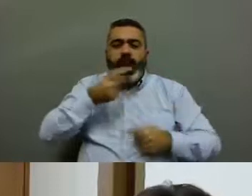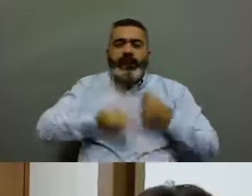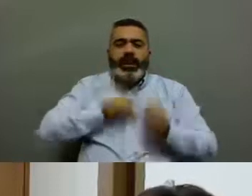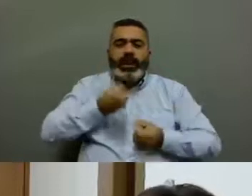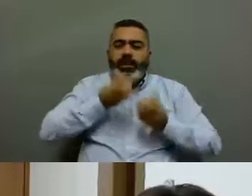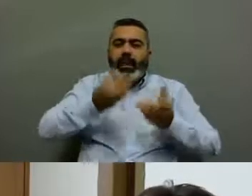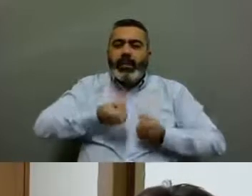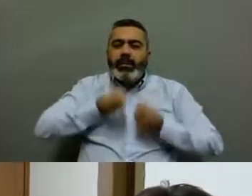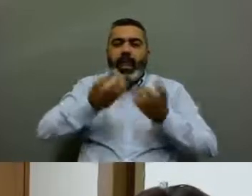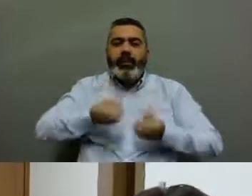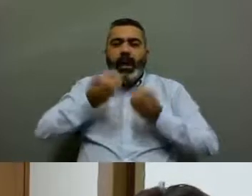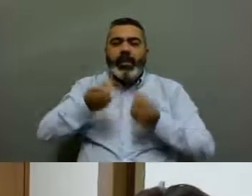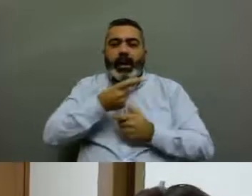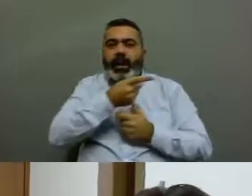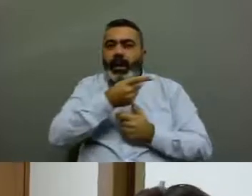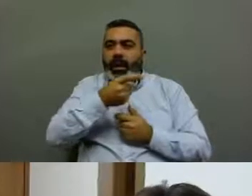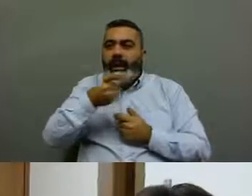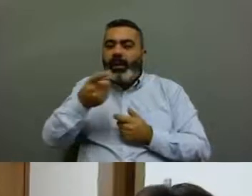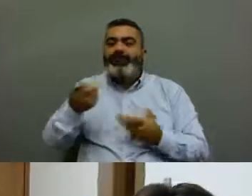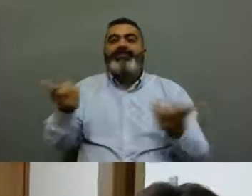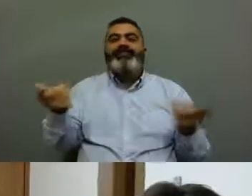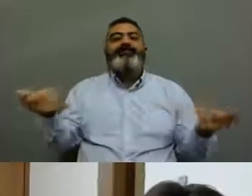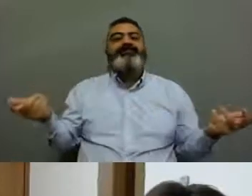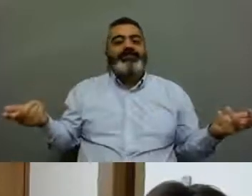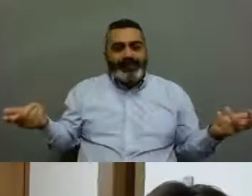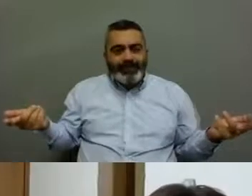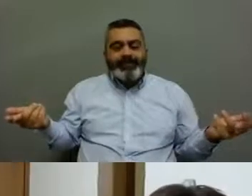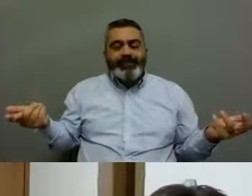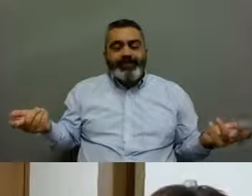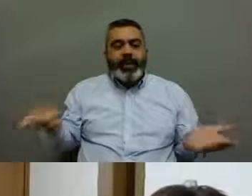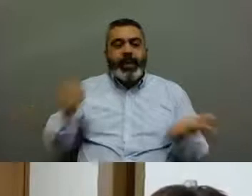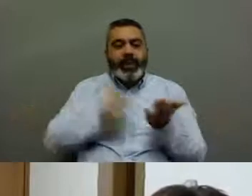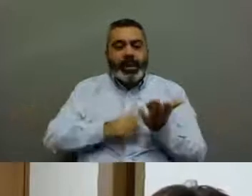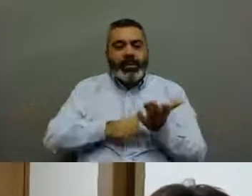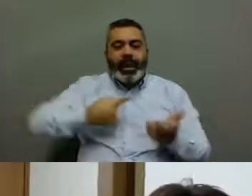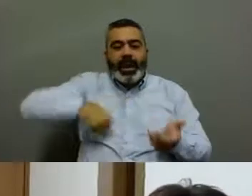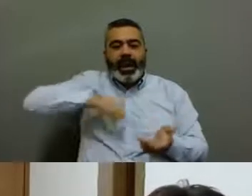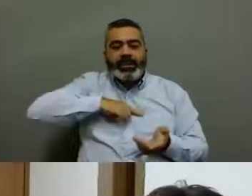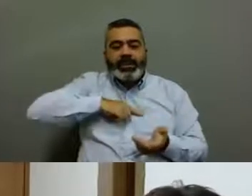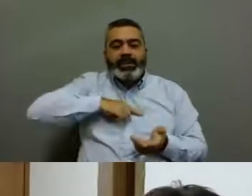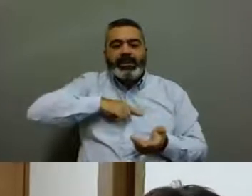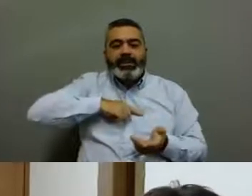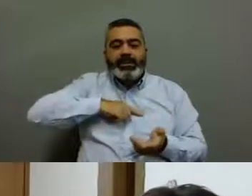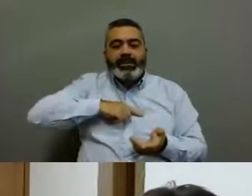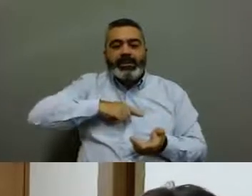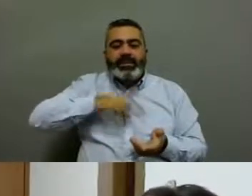εμπειρίες, πρέπει πια κάποια στιγμή να σπάσουμε αυτά